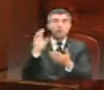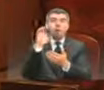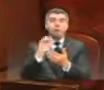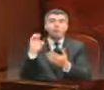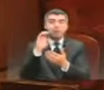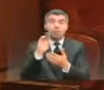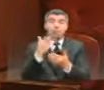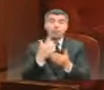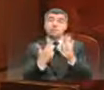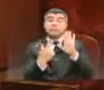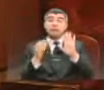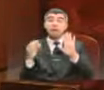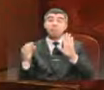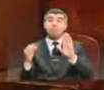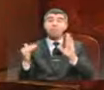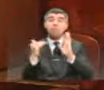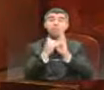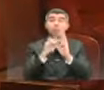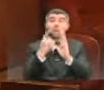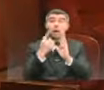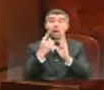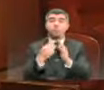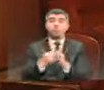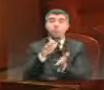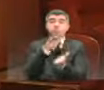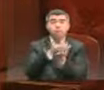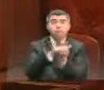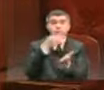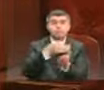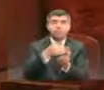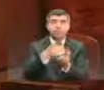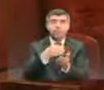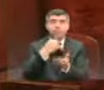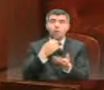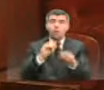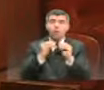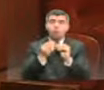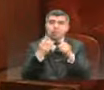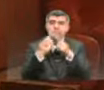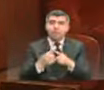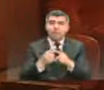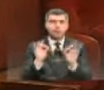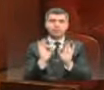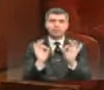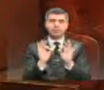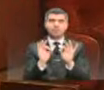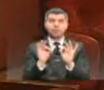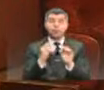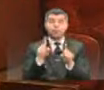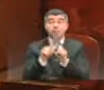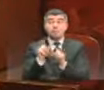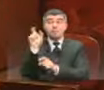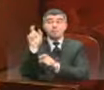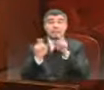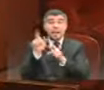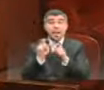700 مليون محطوطه عندي، واش غير نصرفها هكاك؟ لا، ماشي مشكل الموارد، مشكل ديال المؤسسات. السيناريست ما